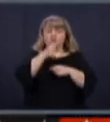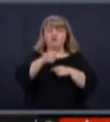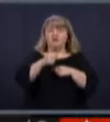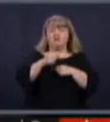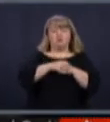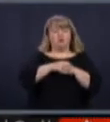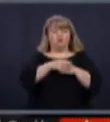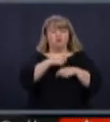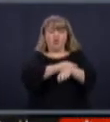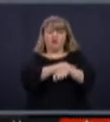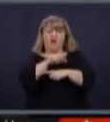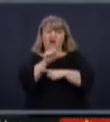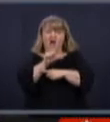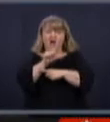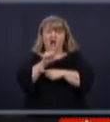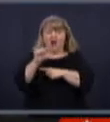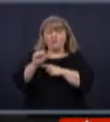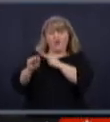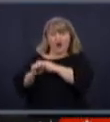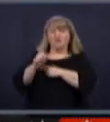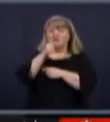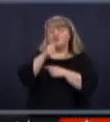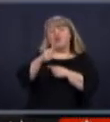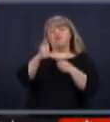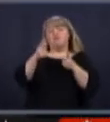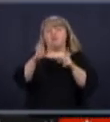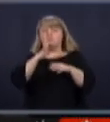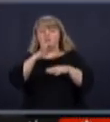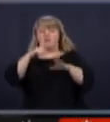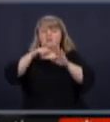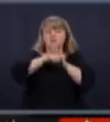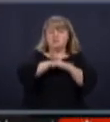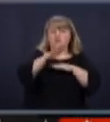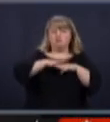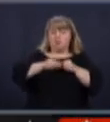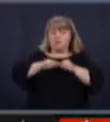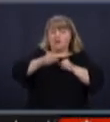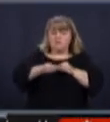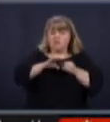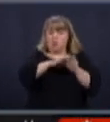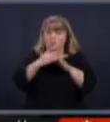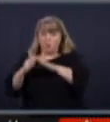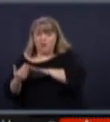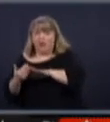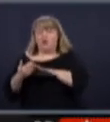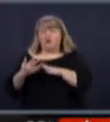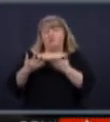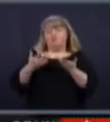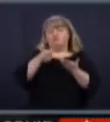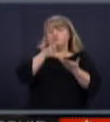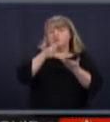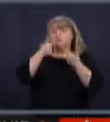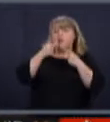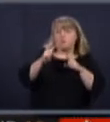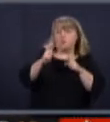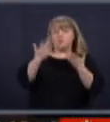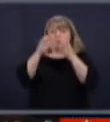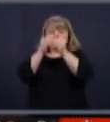statistiques sur la transmission communautaire. Donc, il faut que la tendance se